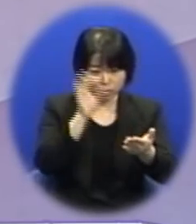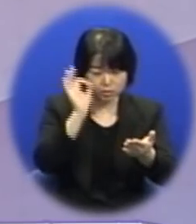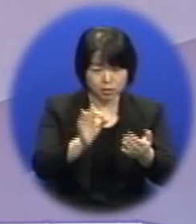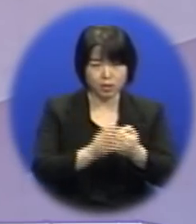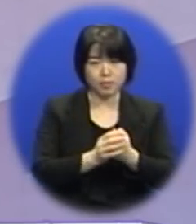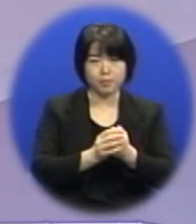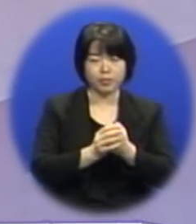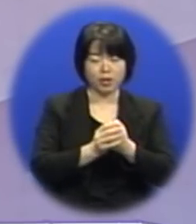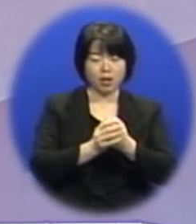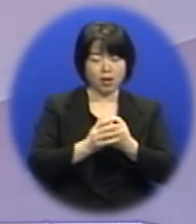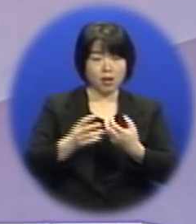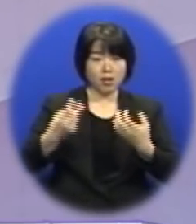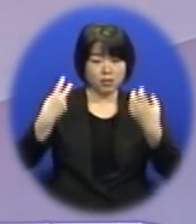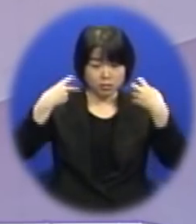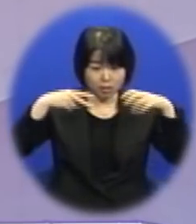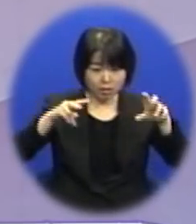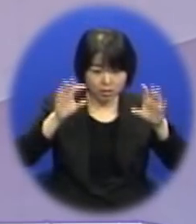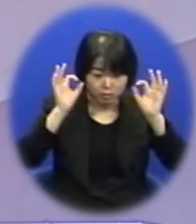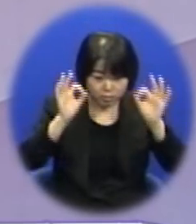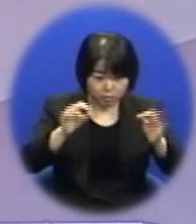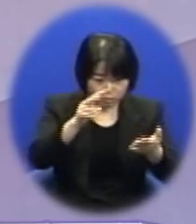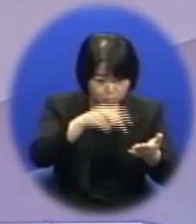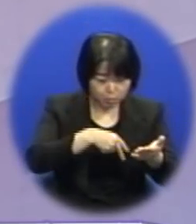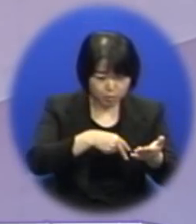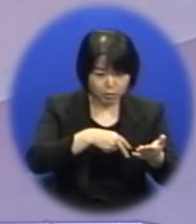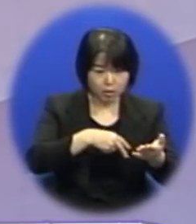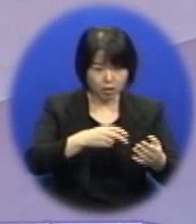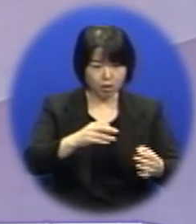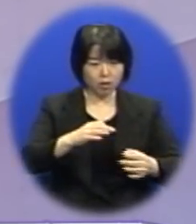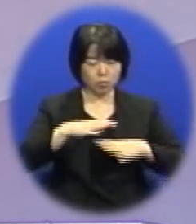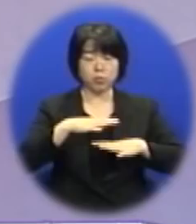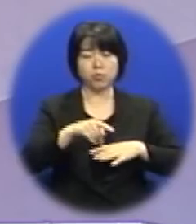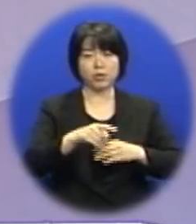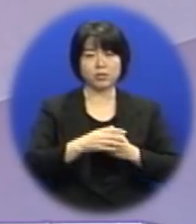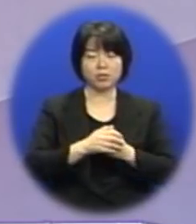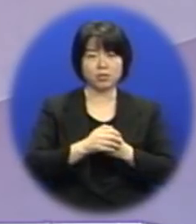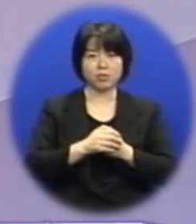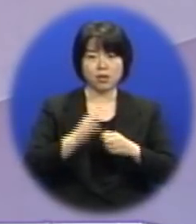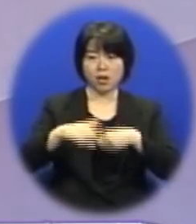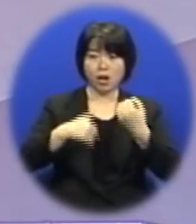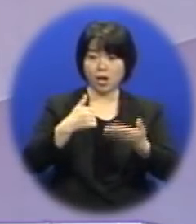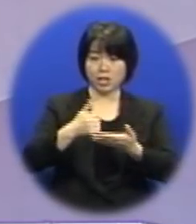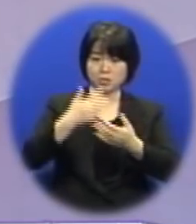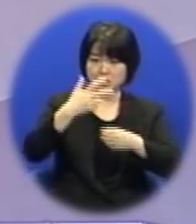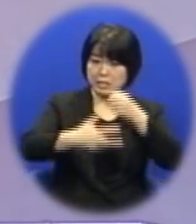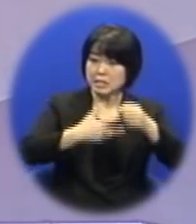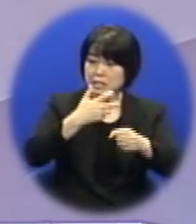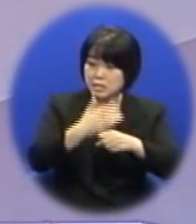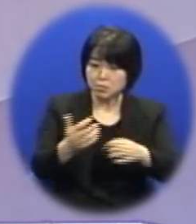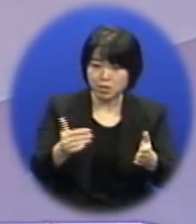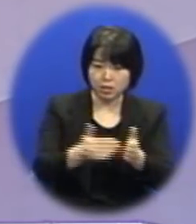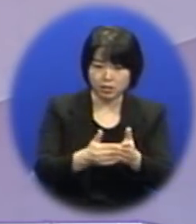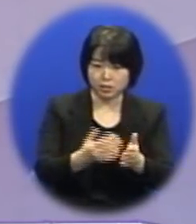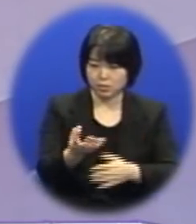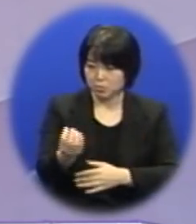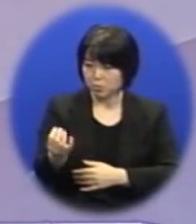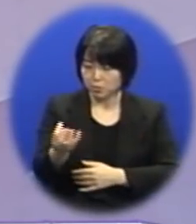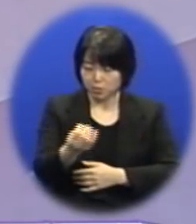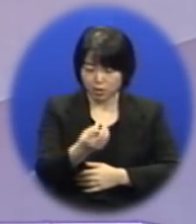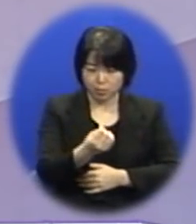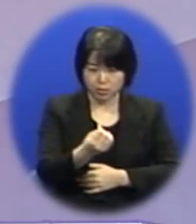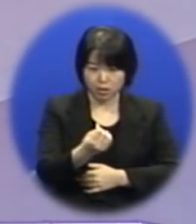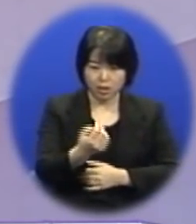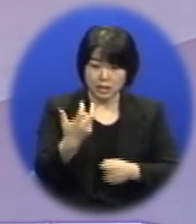두루마리를 펼쳐 읽다가 소스라치게 놀란. 하나님이 70년까지라고 그랬는데 세어보니까 70년이